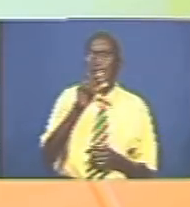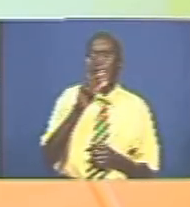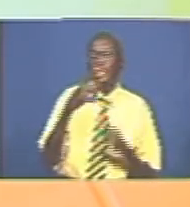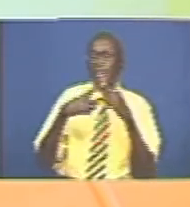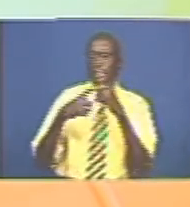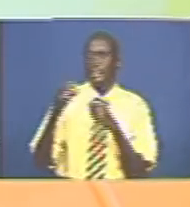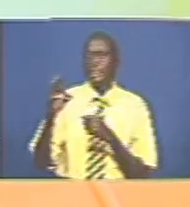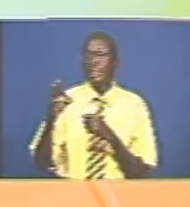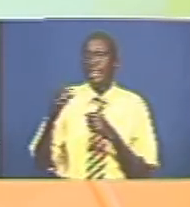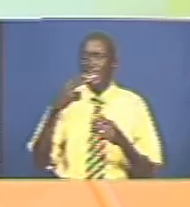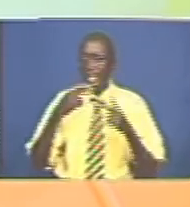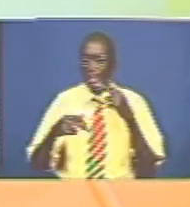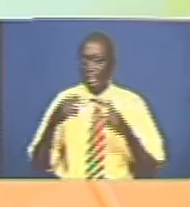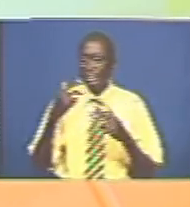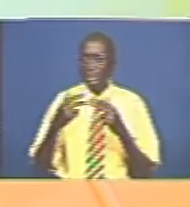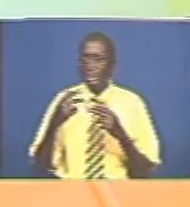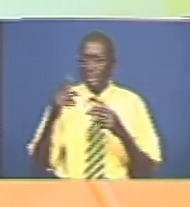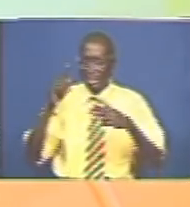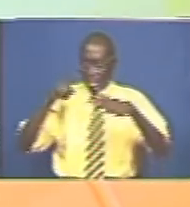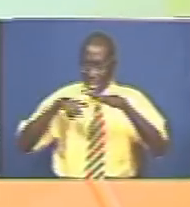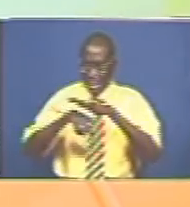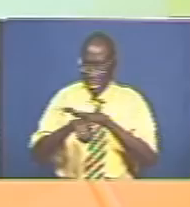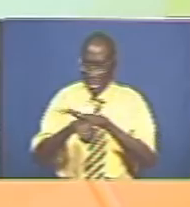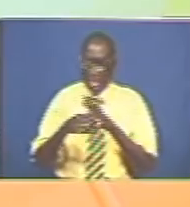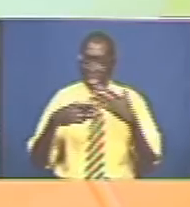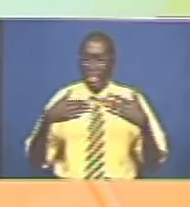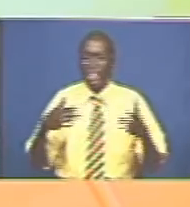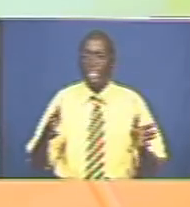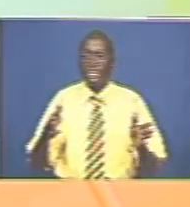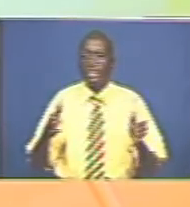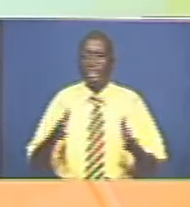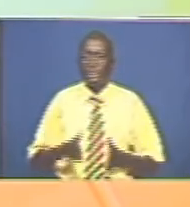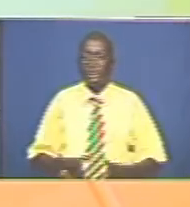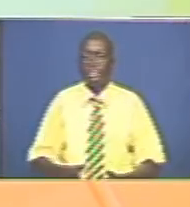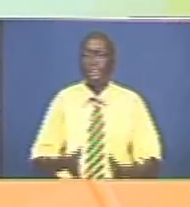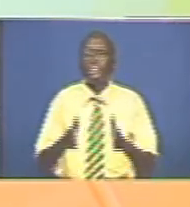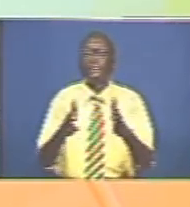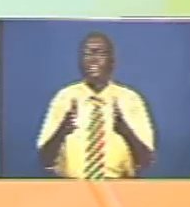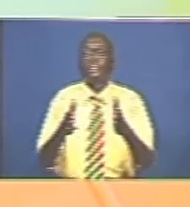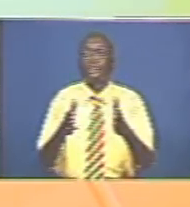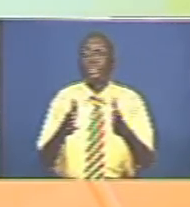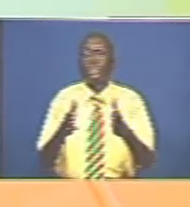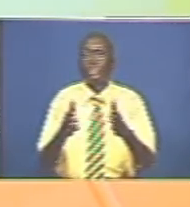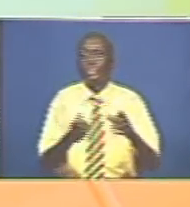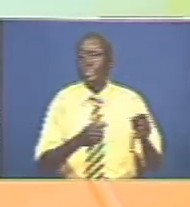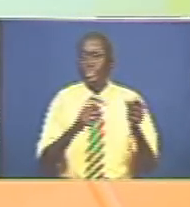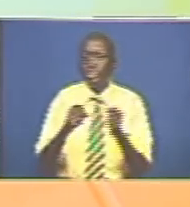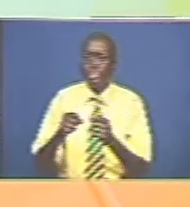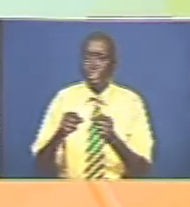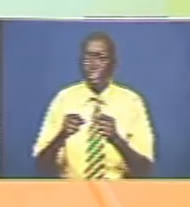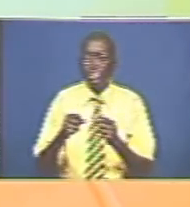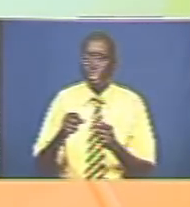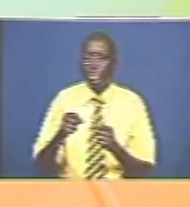and restaurant. Mm-hmm. Ukiingia kwenye gate ama lango kuu la kuingia kwenye Uhuru Gardens, mm-hmm, unaenda upande